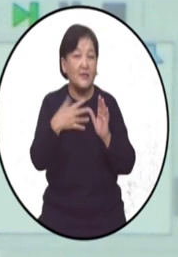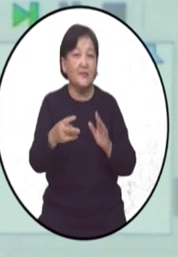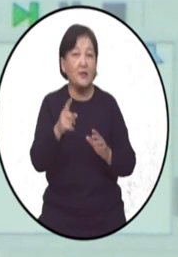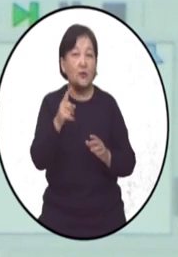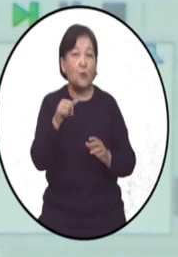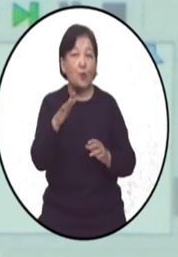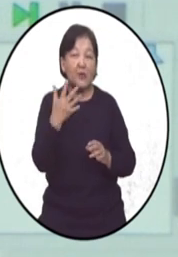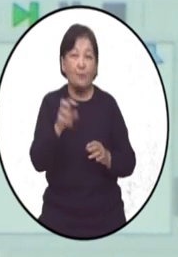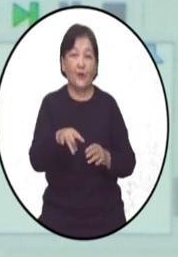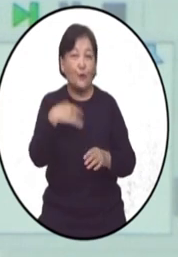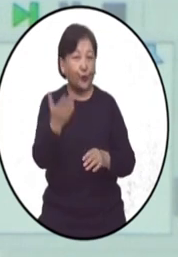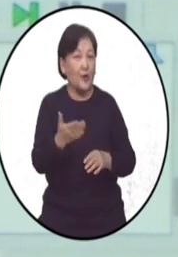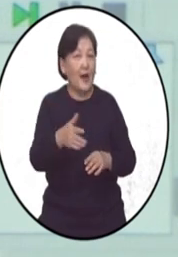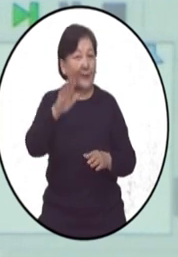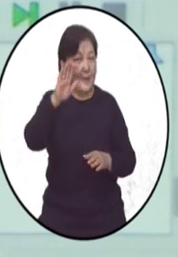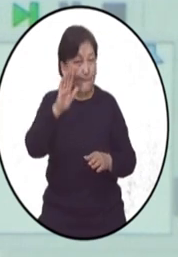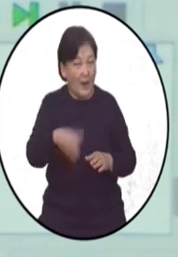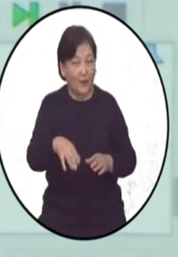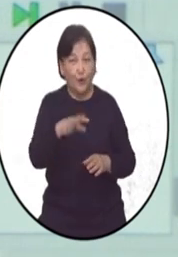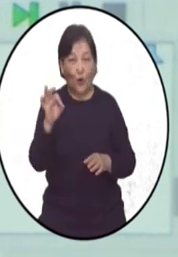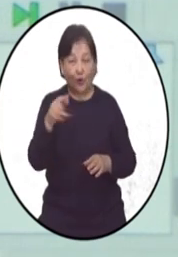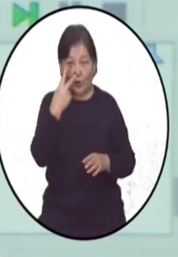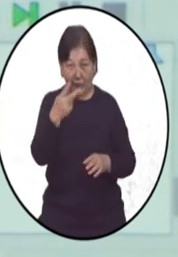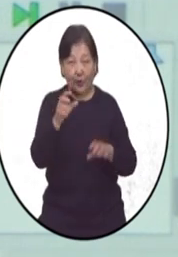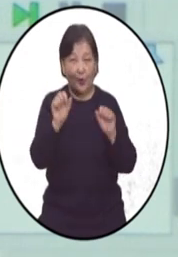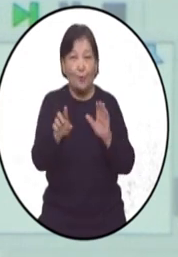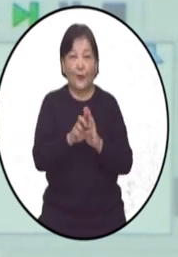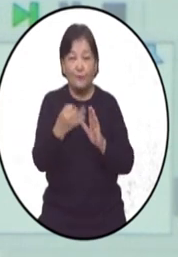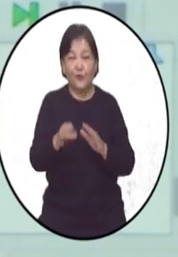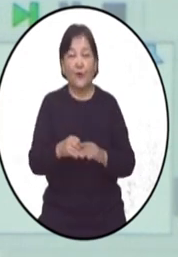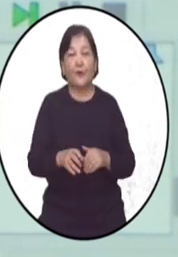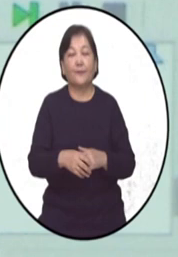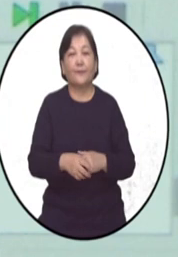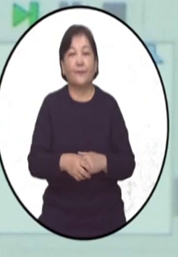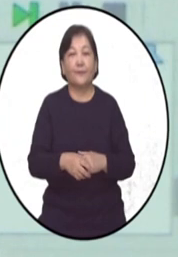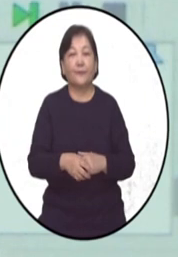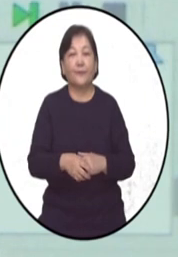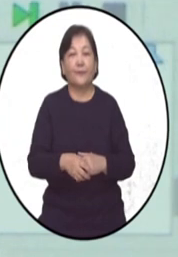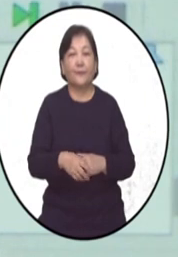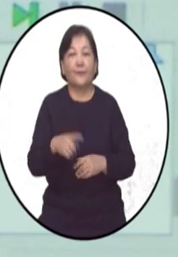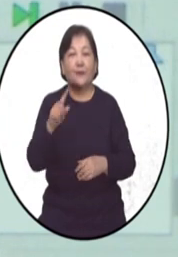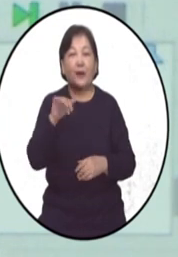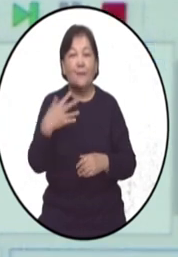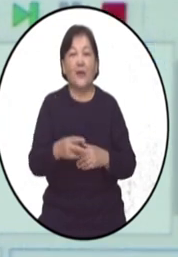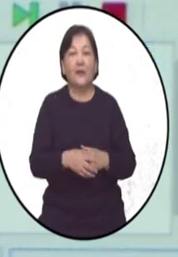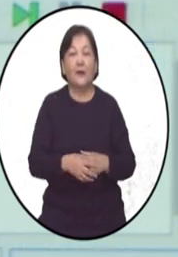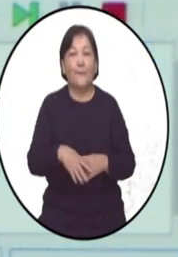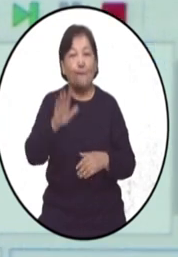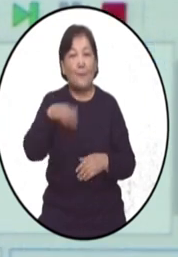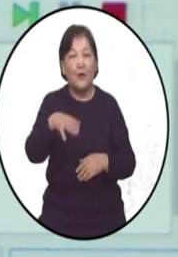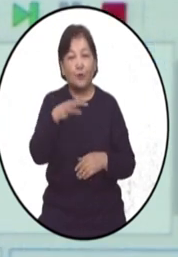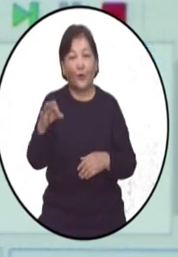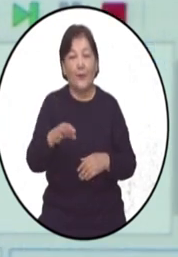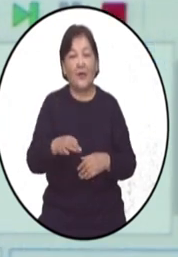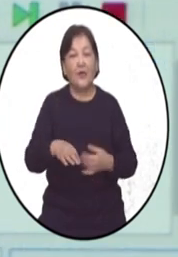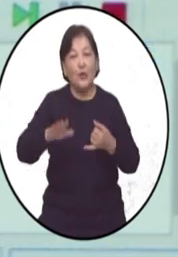бол 3 тооны хувьд бол их багыг нэг тодорхойлох боломжтой гэж ойлгож байна. За одоо хамгийн бага тоон хамгийн